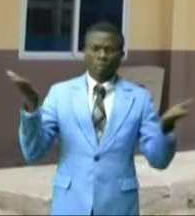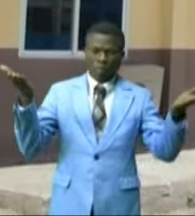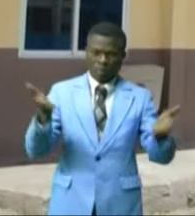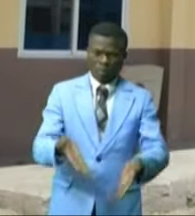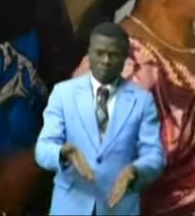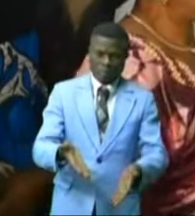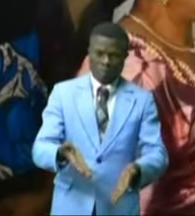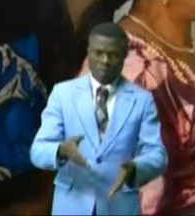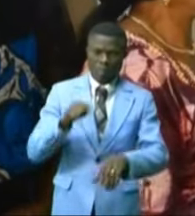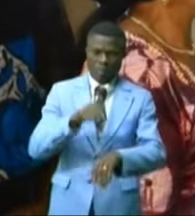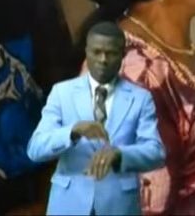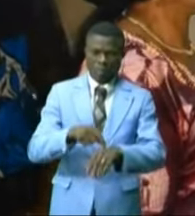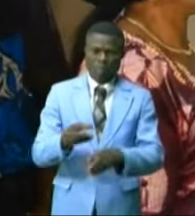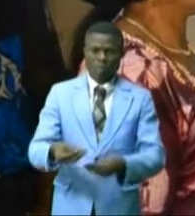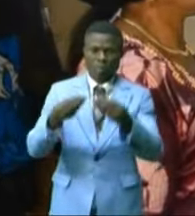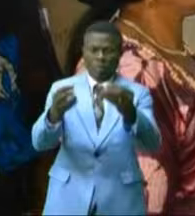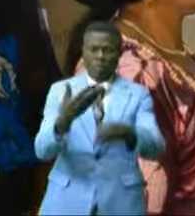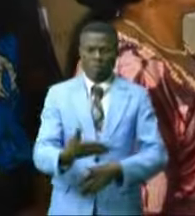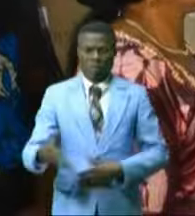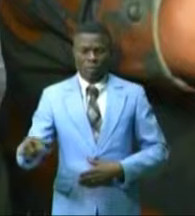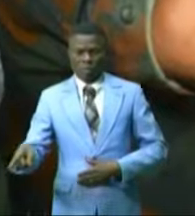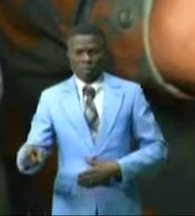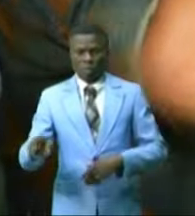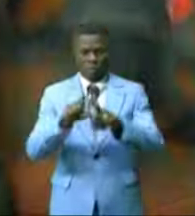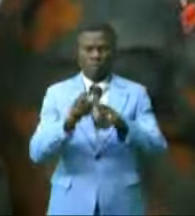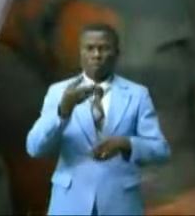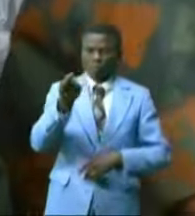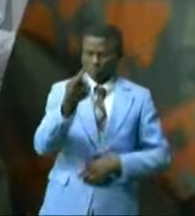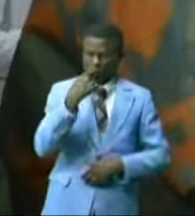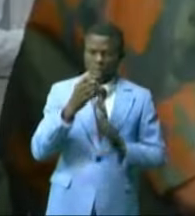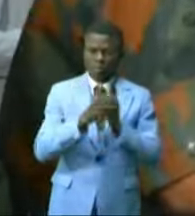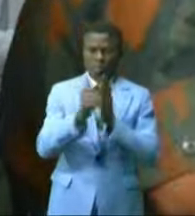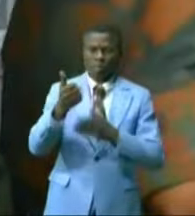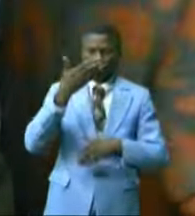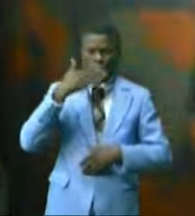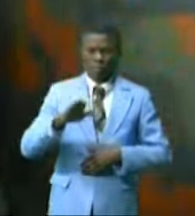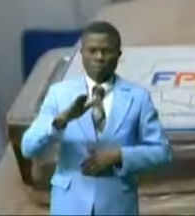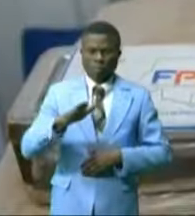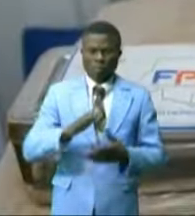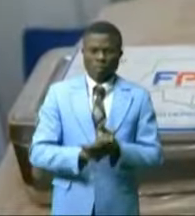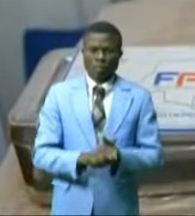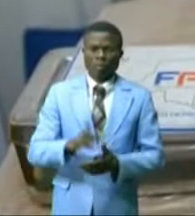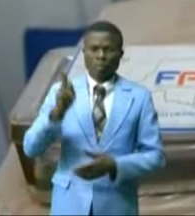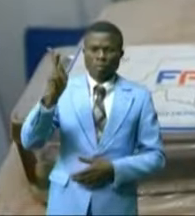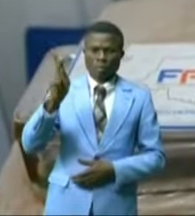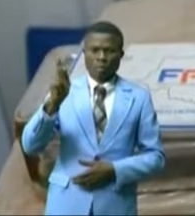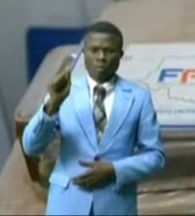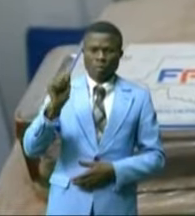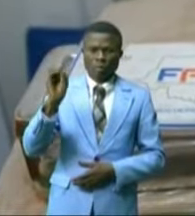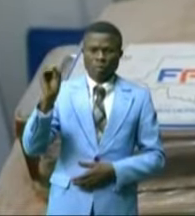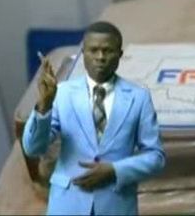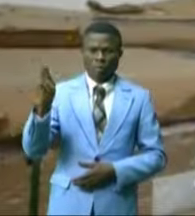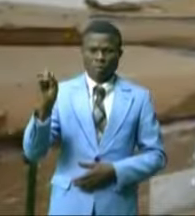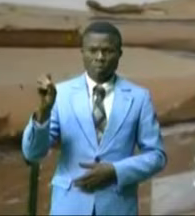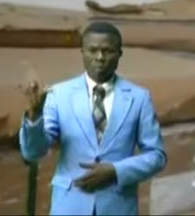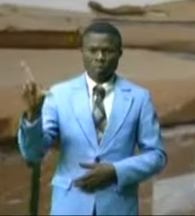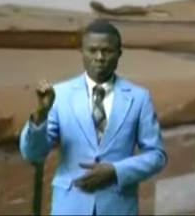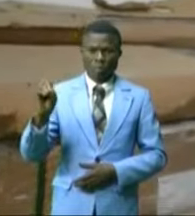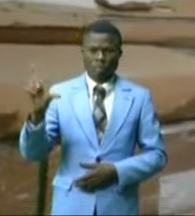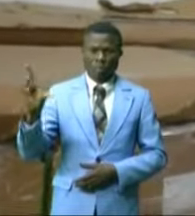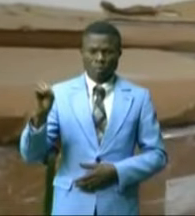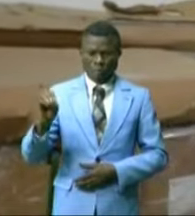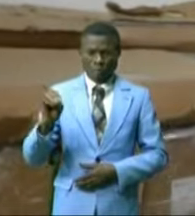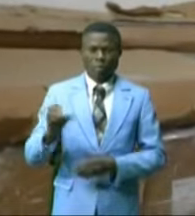d'être présent au moment de cette remise des matériels et médicaments de qualité à l'hôpital de référence du Camp Kokolo. Un exercice auquel le coordonnateur